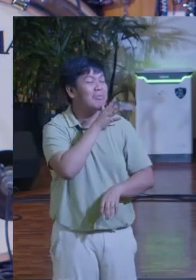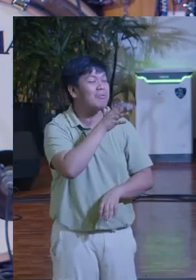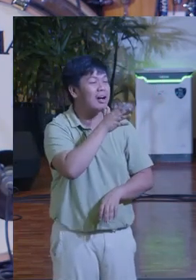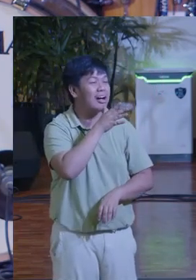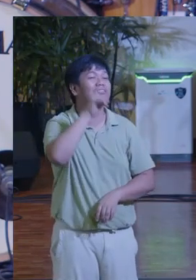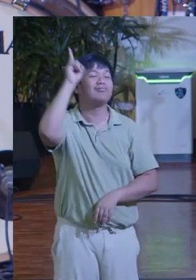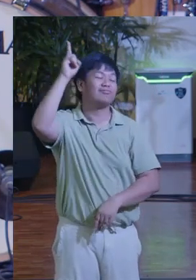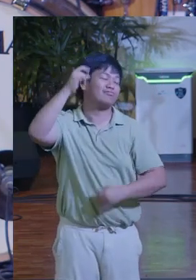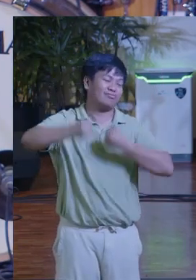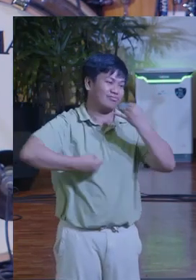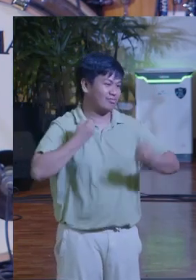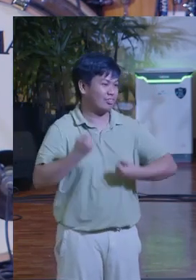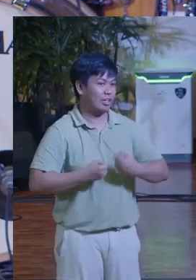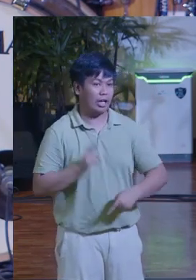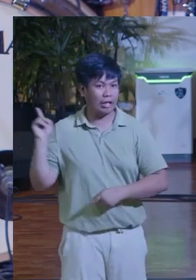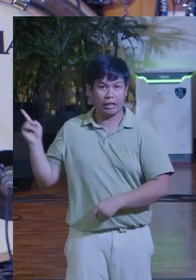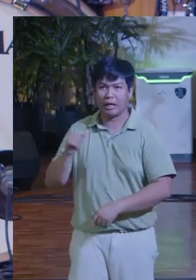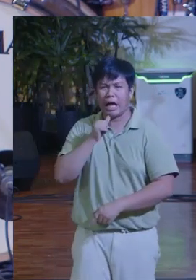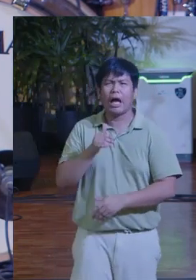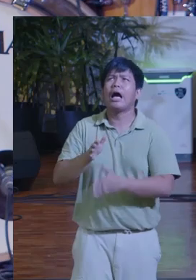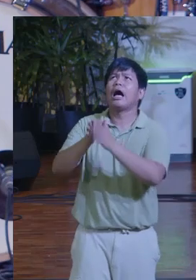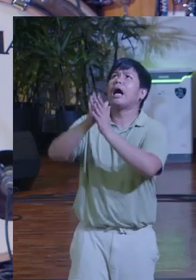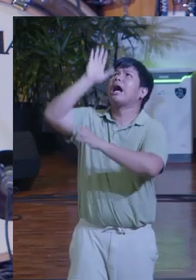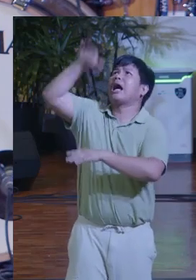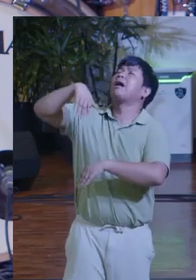So hindi ako tumatawag sa kanya.